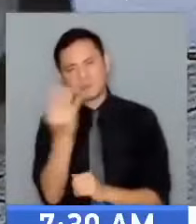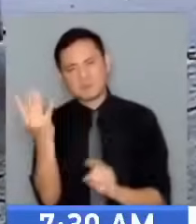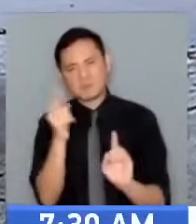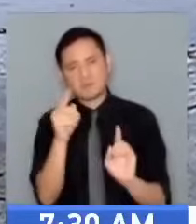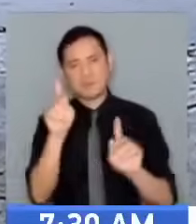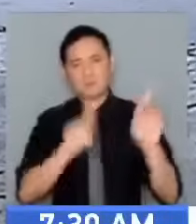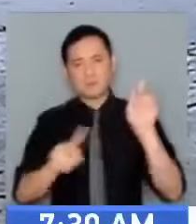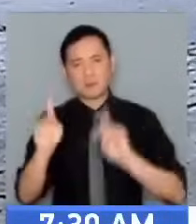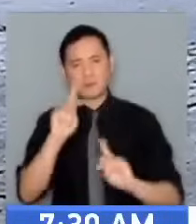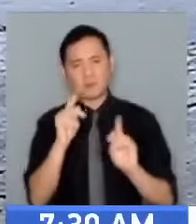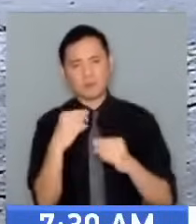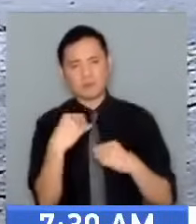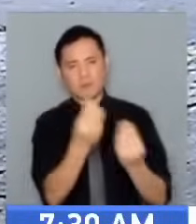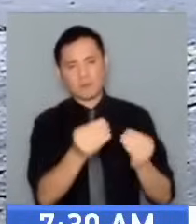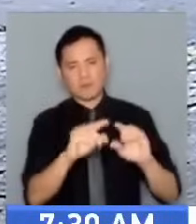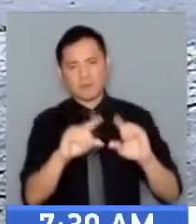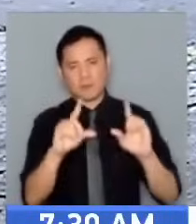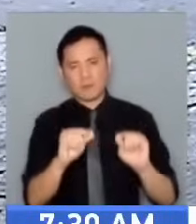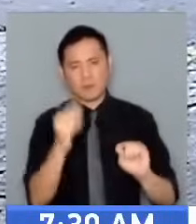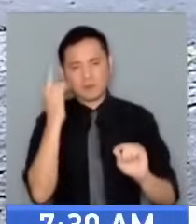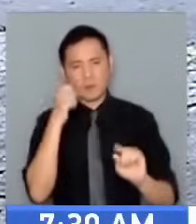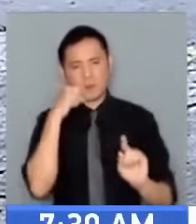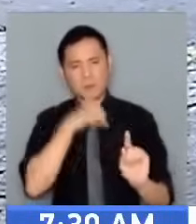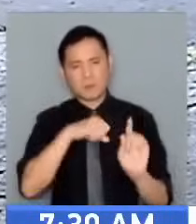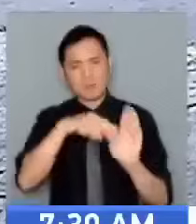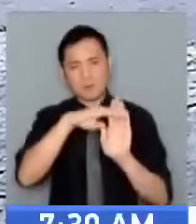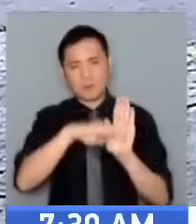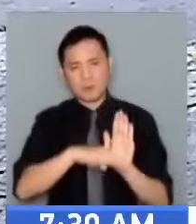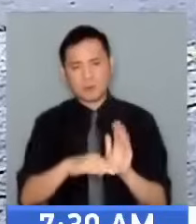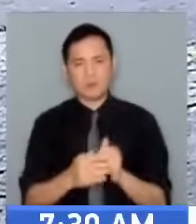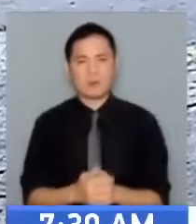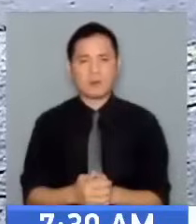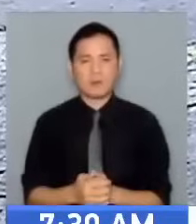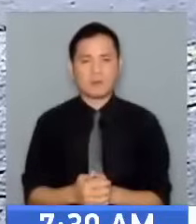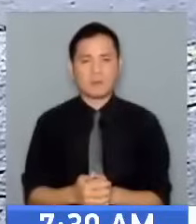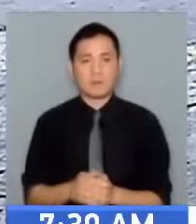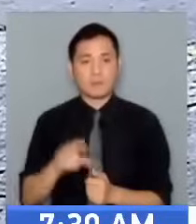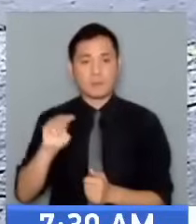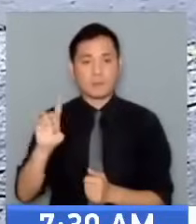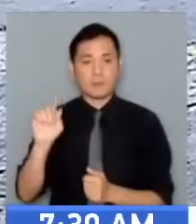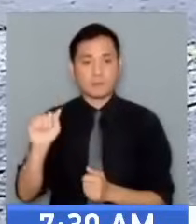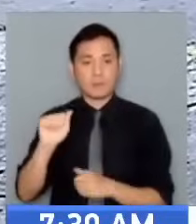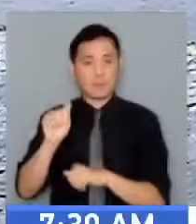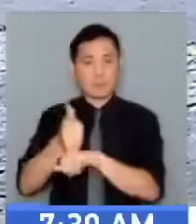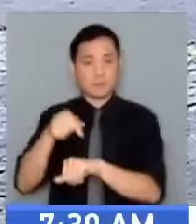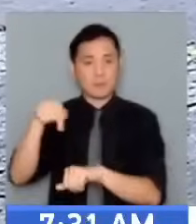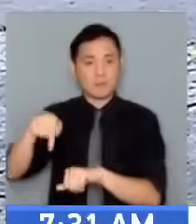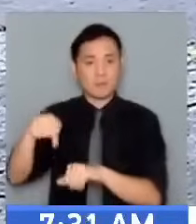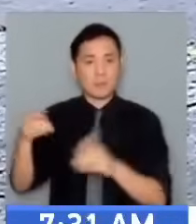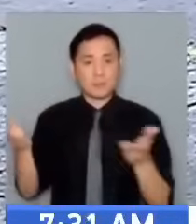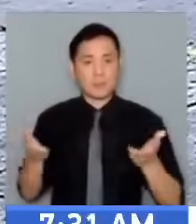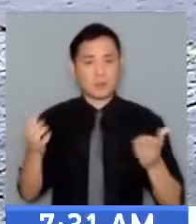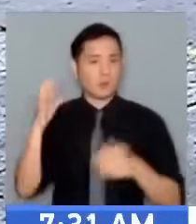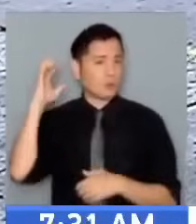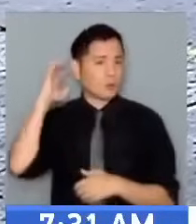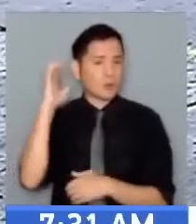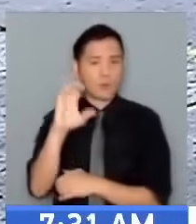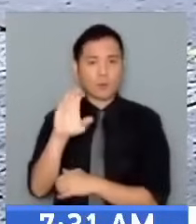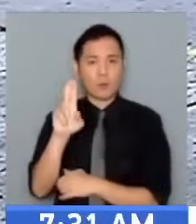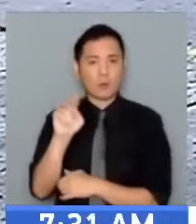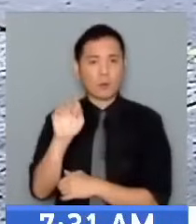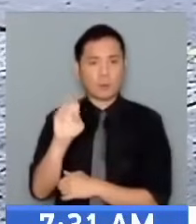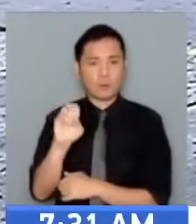nahatak ng mga tauhan ng MMDA yung operasyon naman nila Nandito na sa bahagi ng Cubao sa Quezon City Ako po si James Agustin para sa GMA